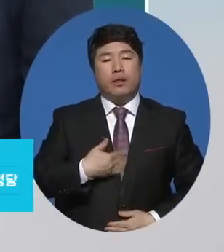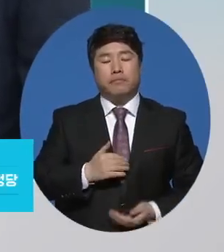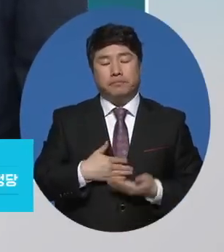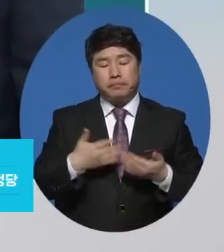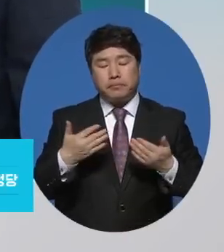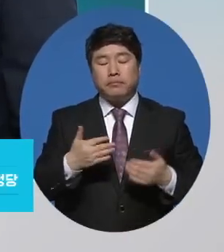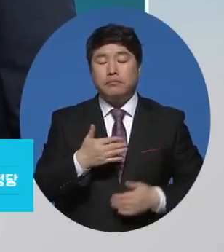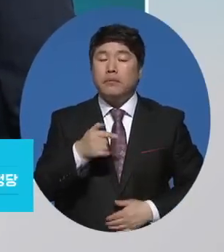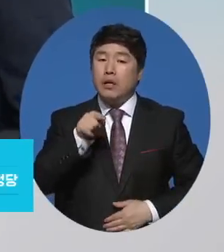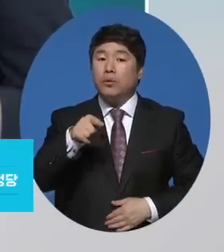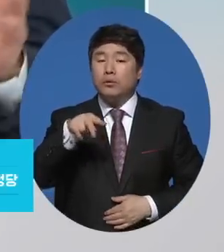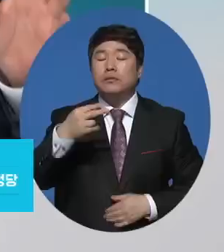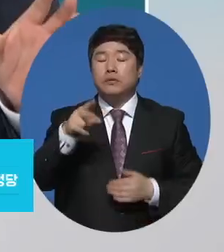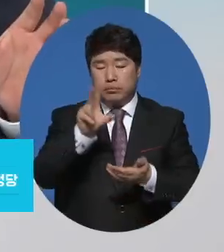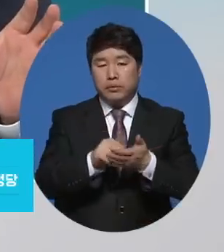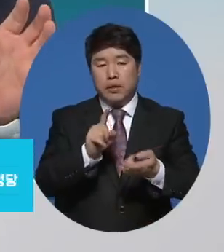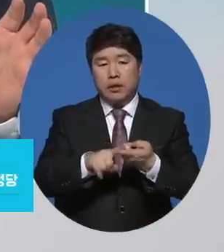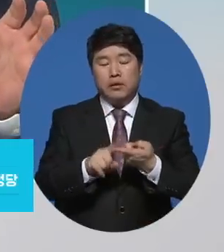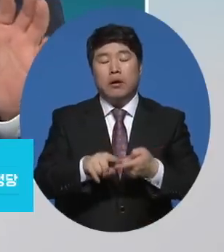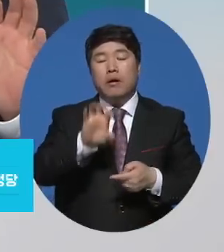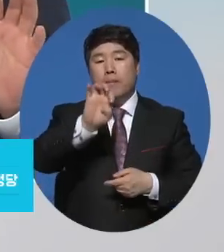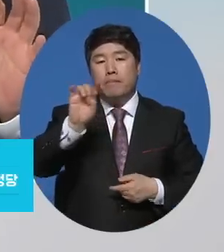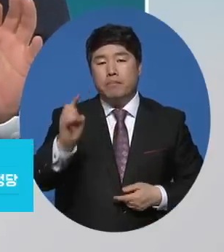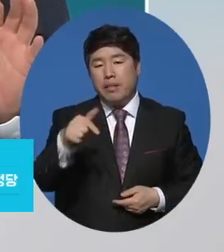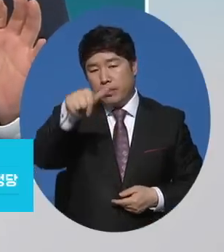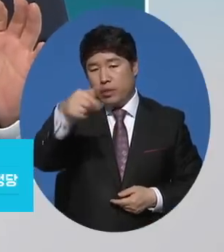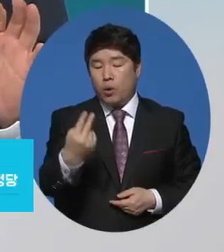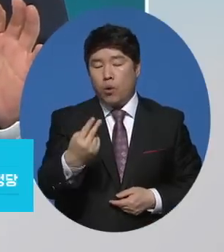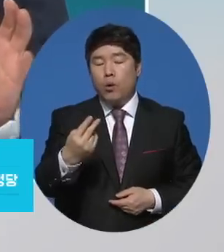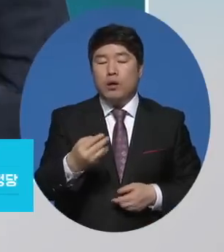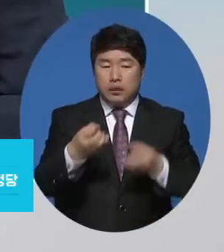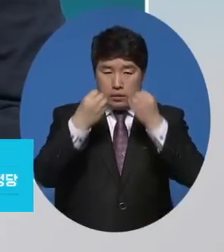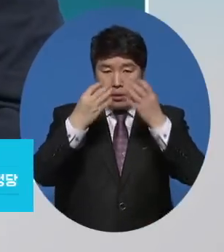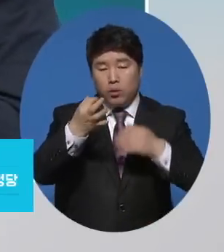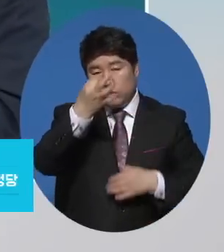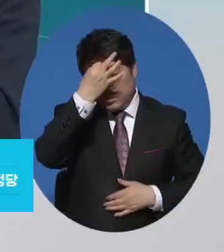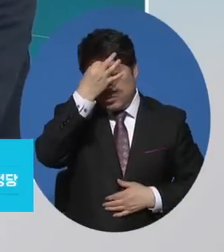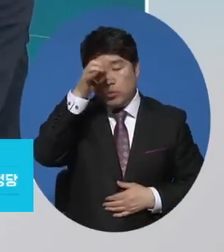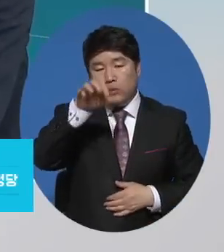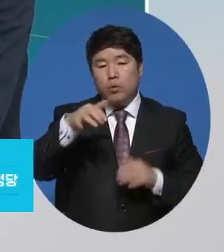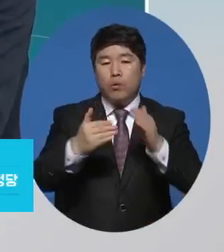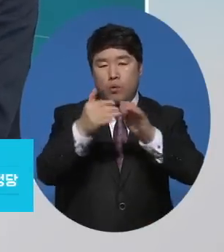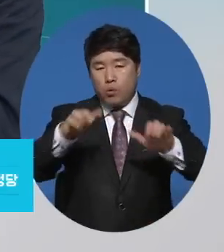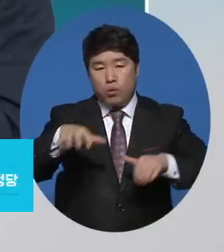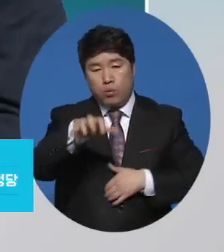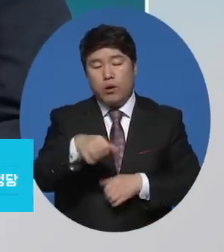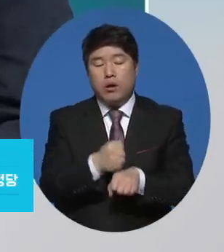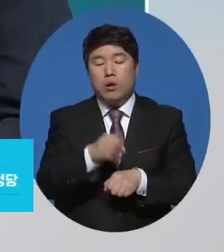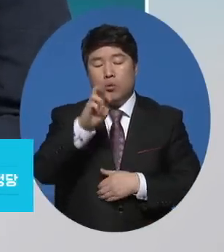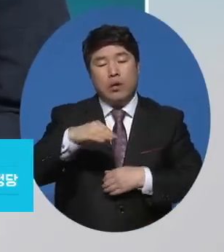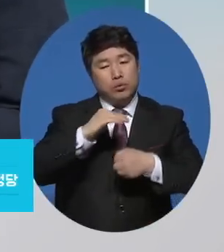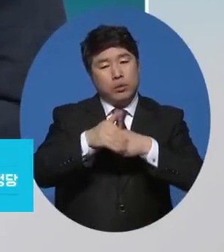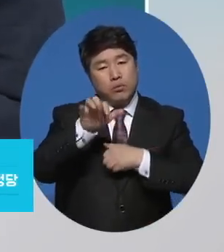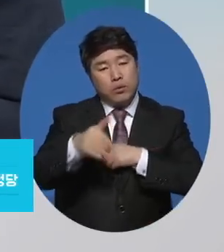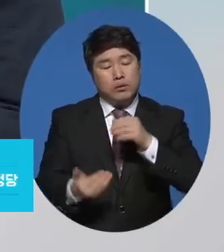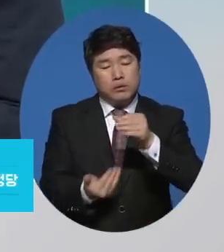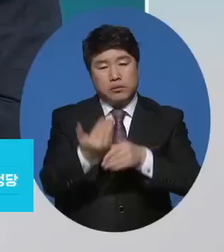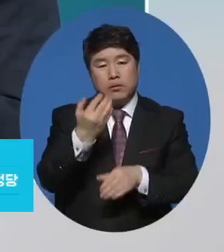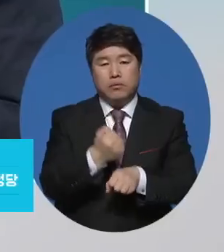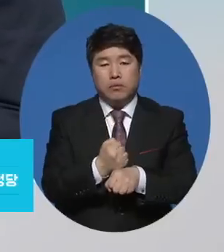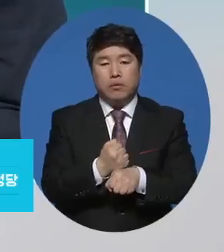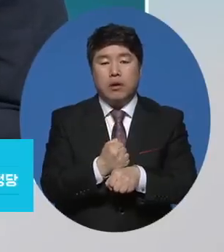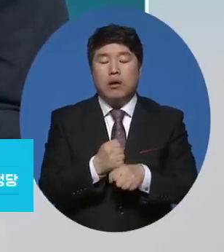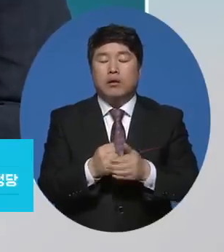그런 점에서는 그 판교에 있는 테크노밸리 같은게 광주에도 대구에도 생겨 가지고